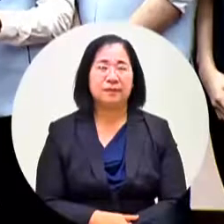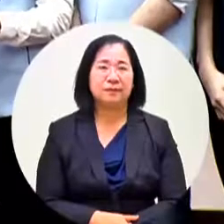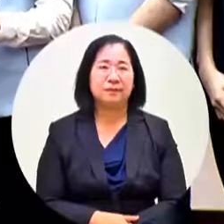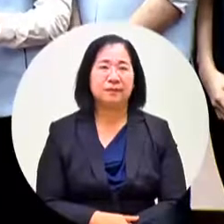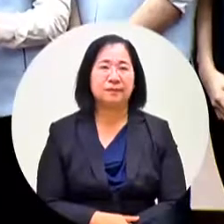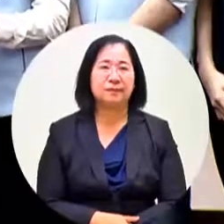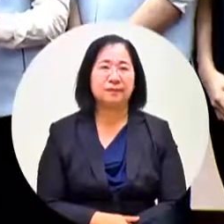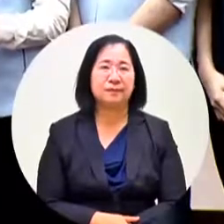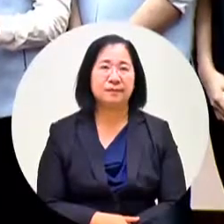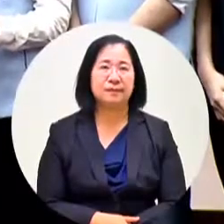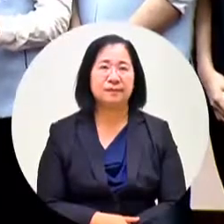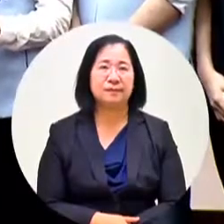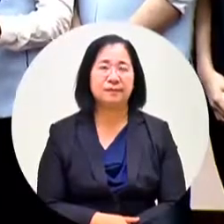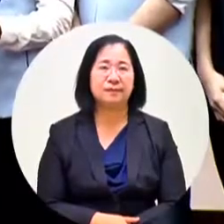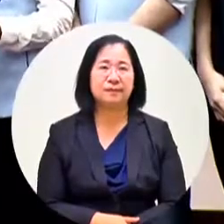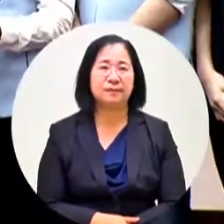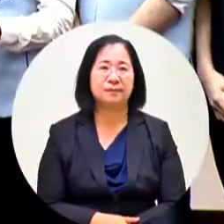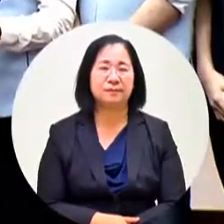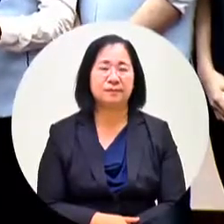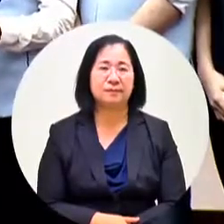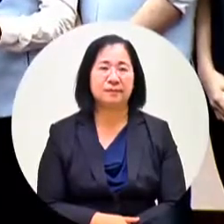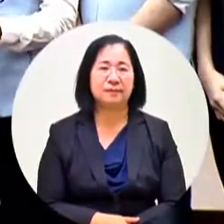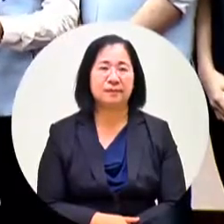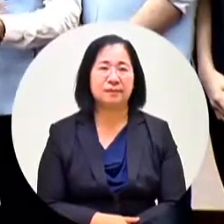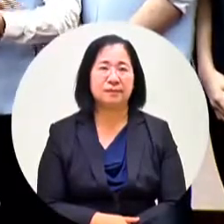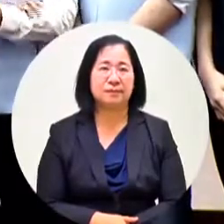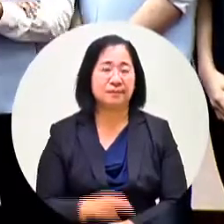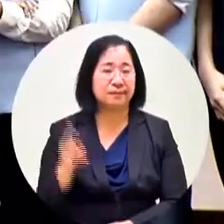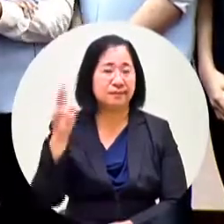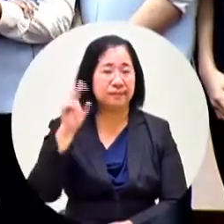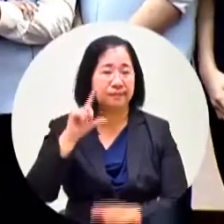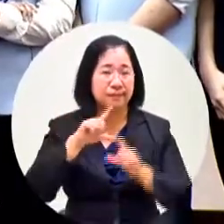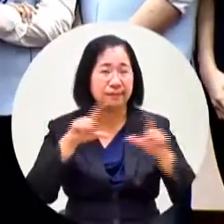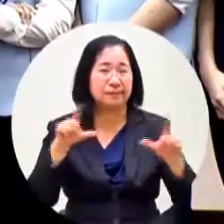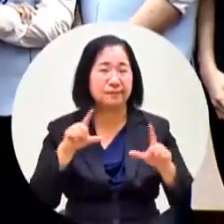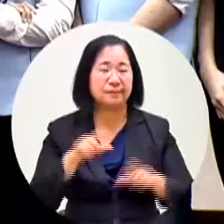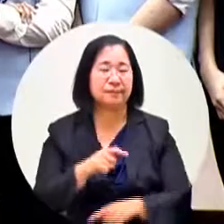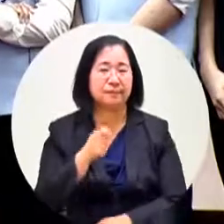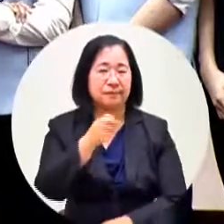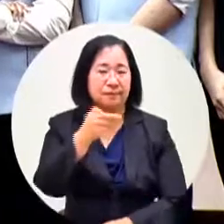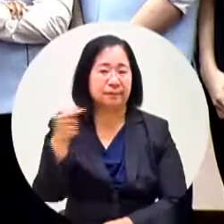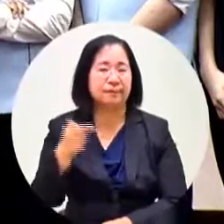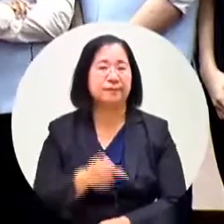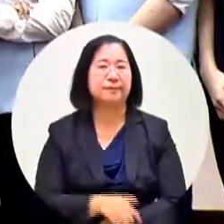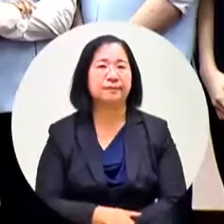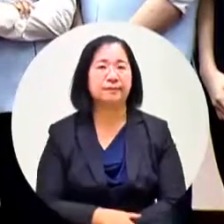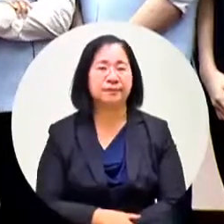个了。我也拜托你们回归议员的本职，好好的监督高雄市政。